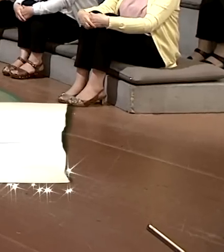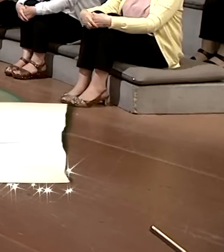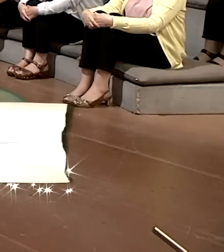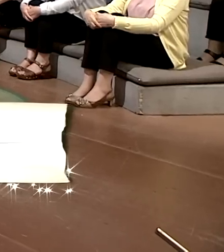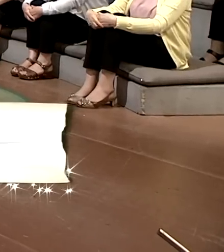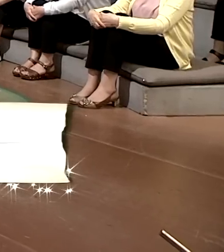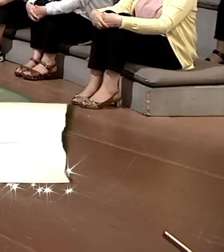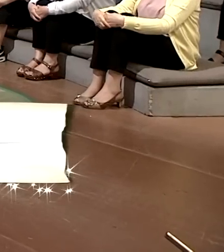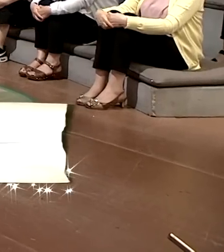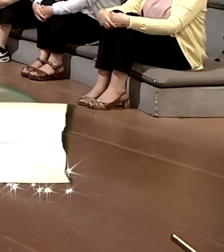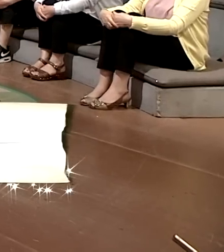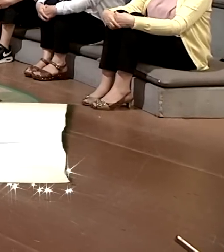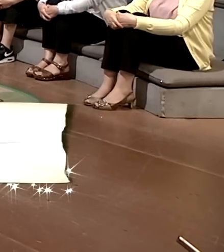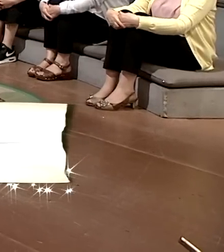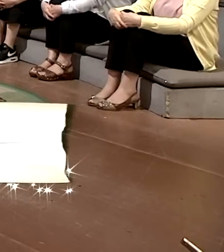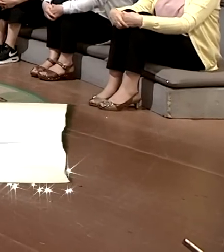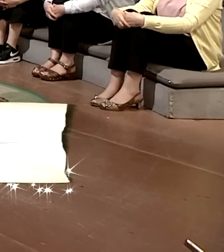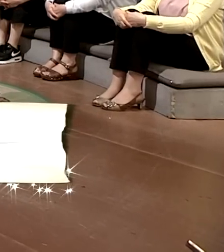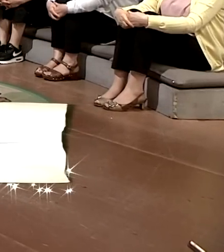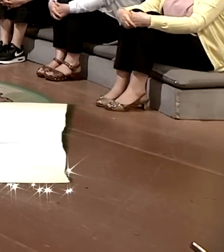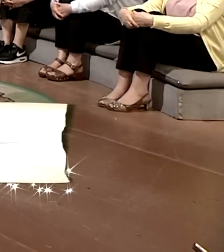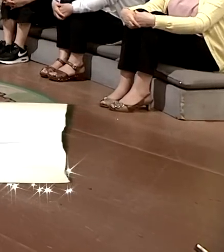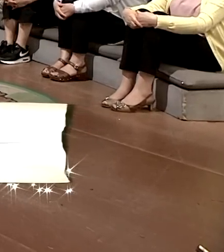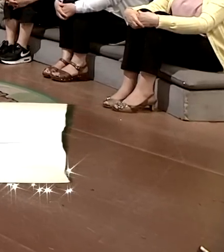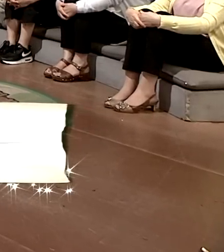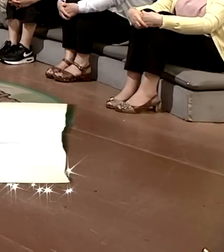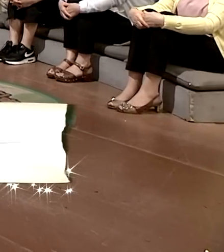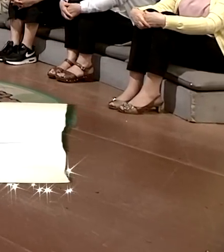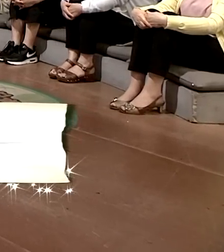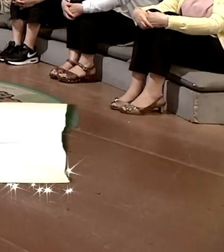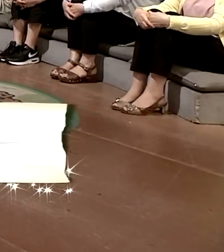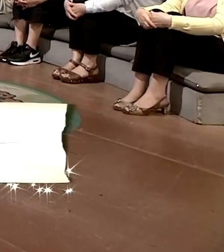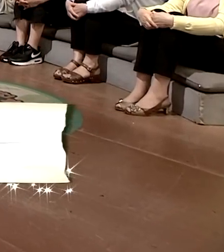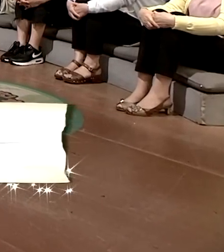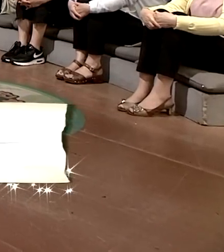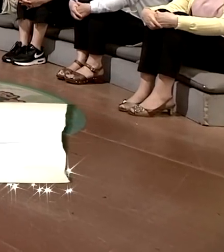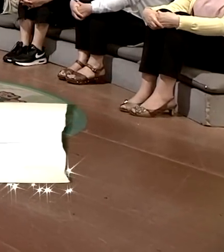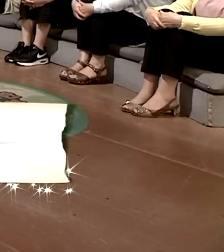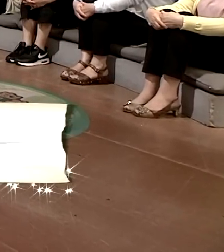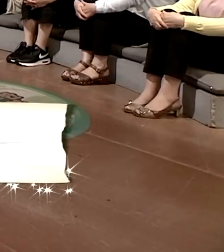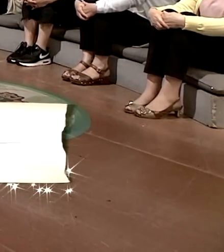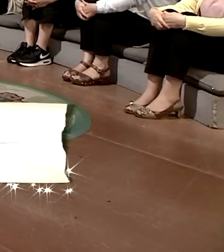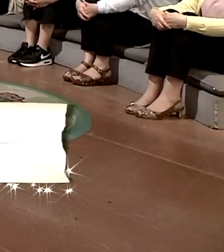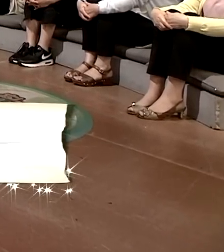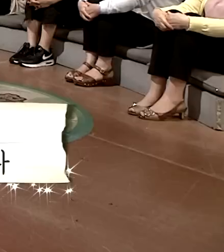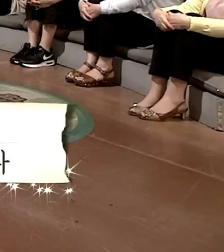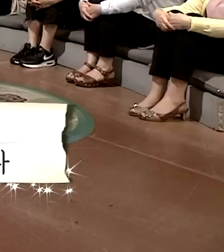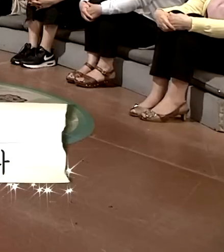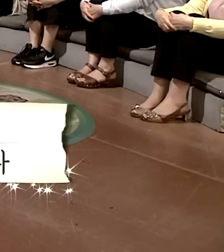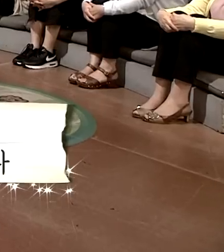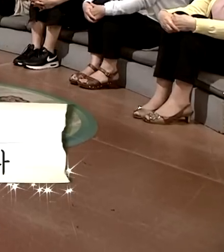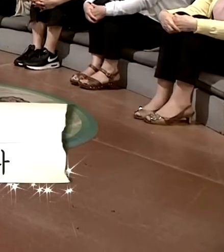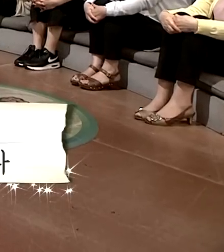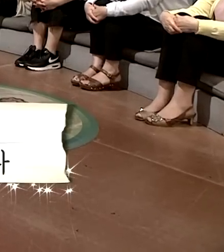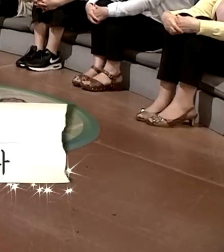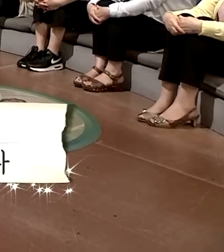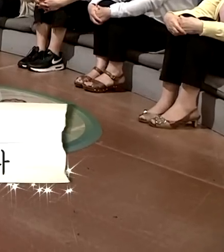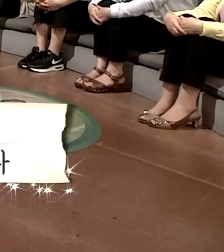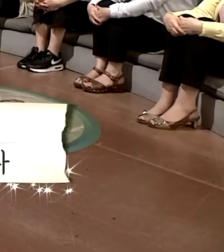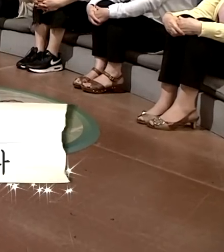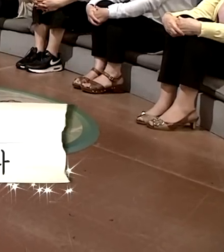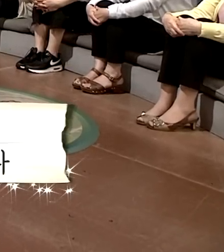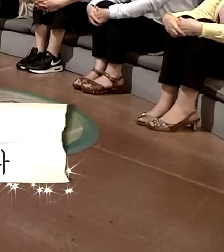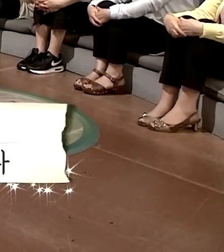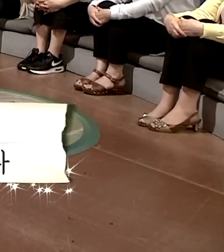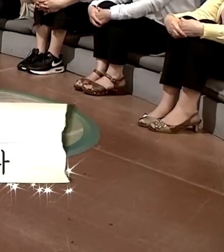우연한 인연으로 2013년에 광우스님을 처음으로 배웠습니다 스님 법문을